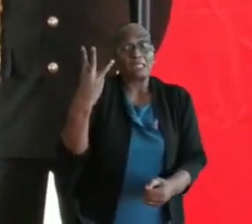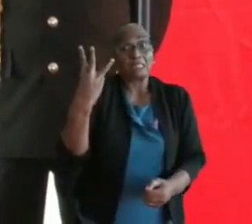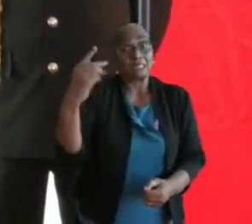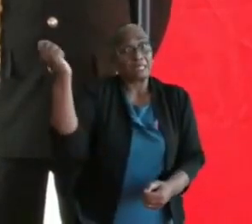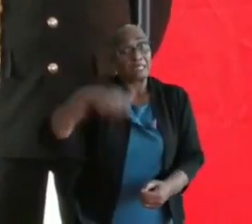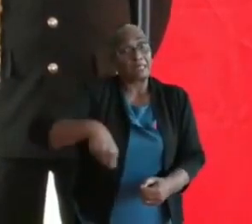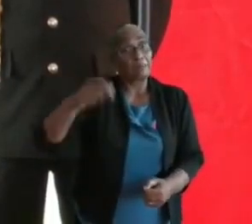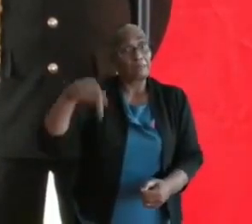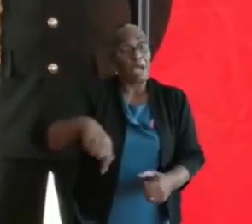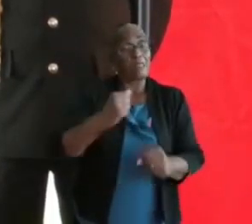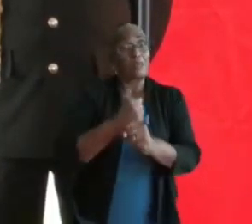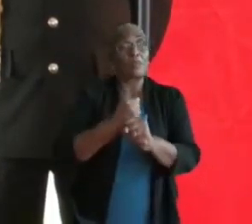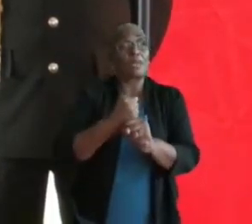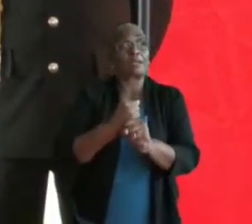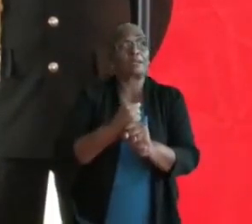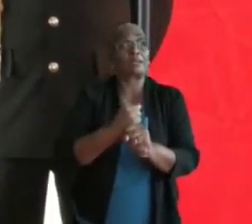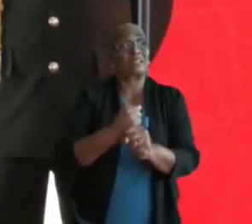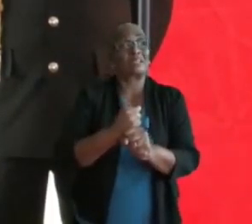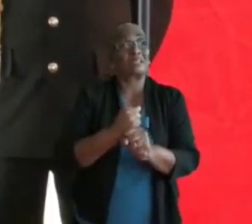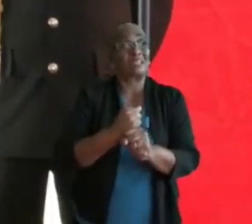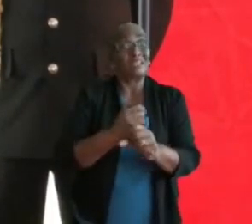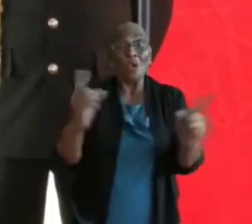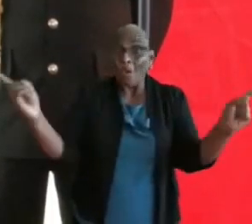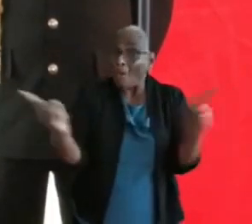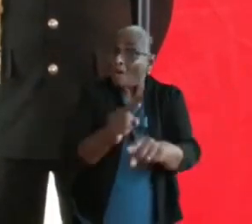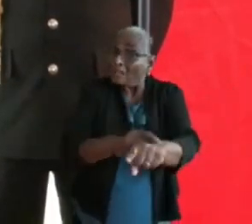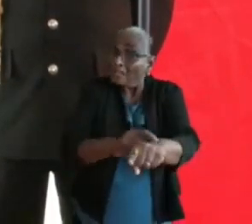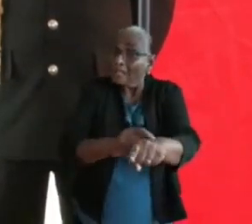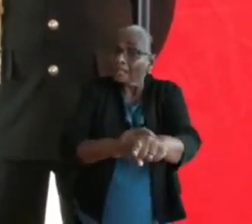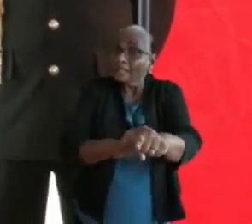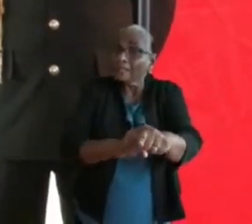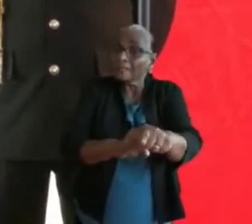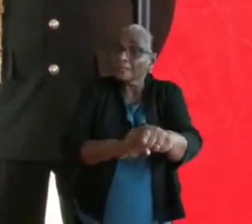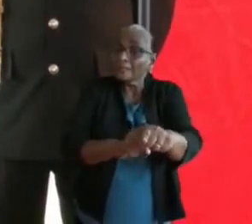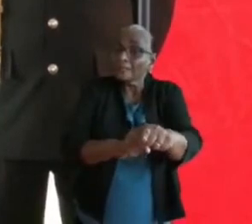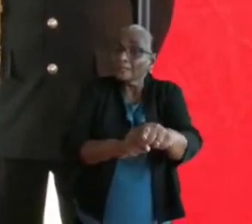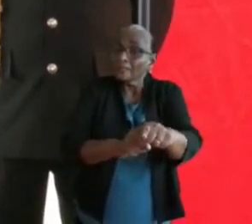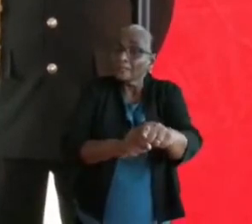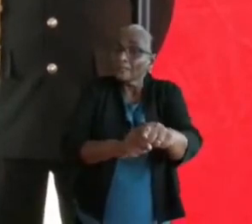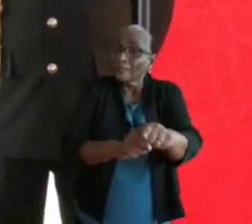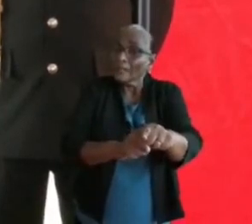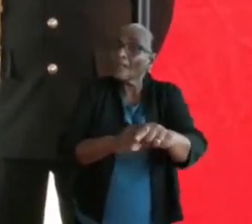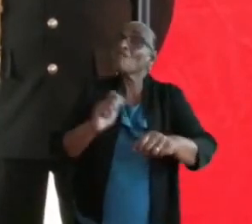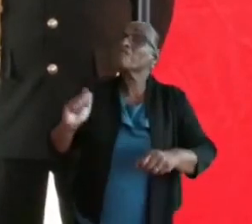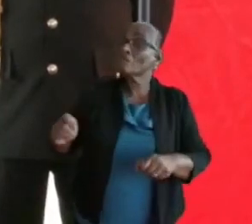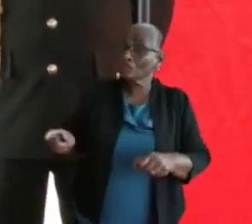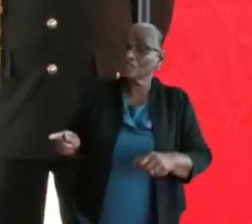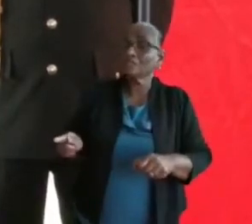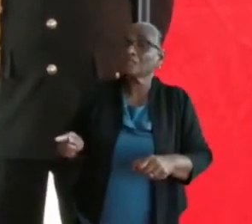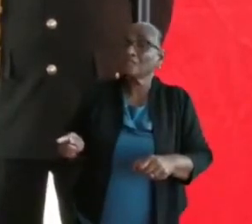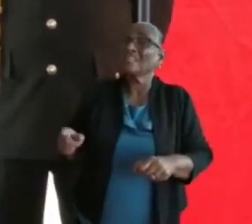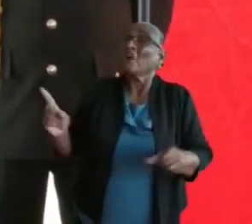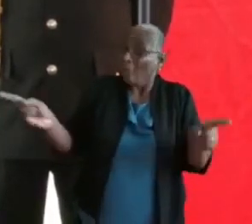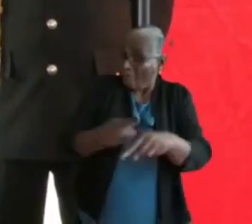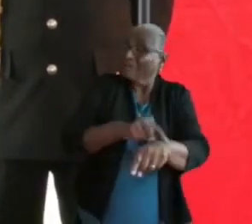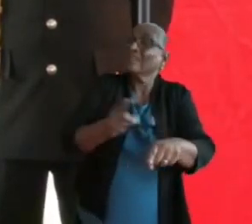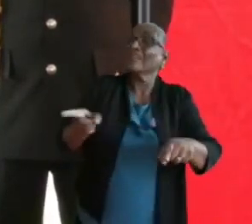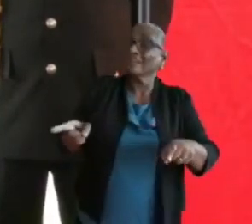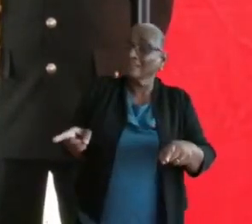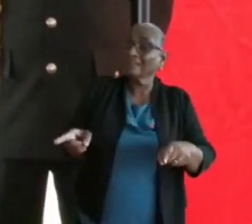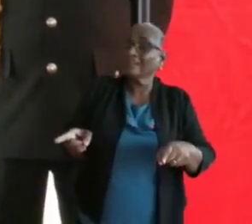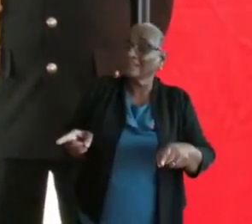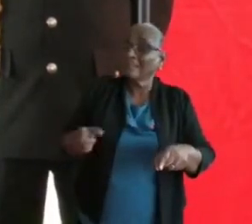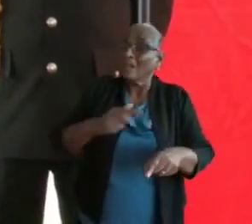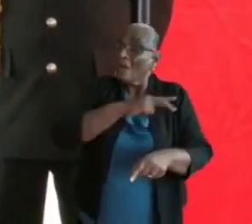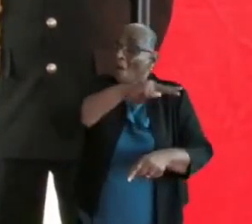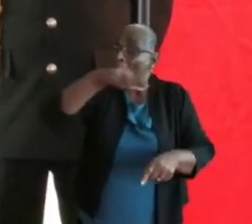het werk. En in die korte tijd, meneer voorzitter, in die korte tijd